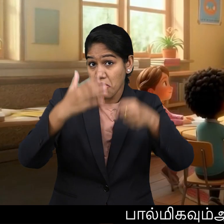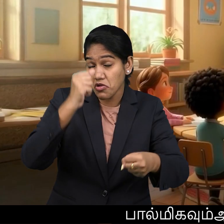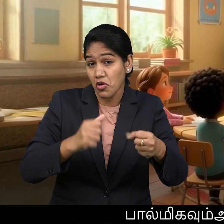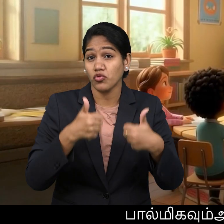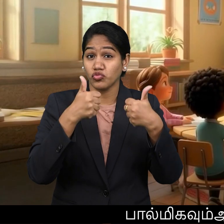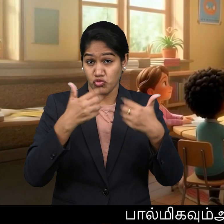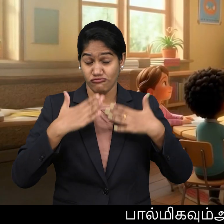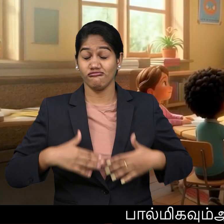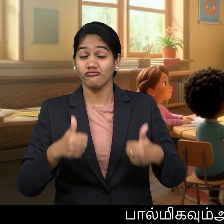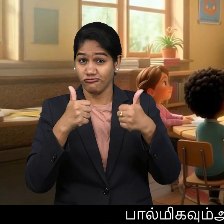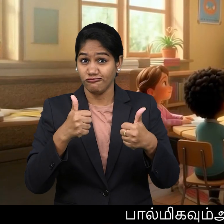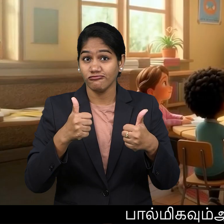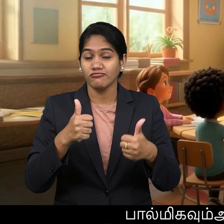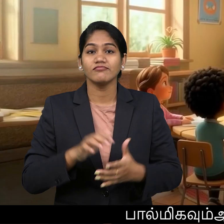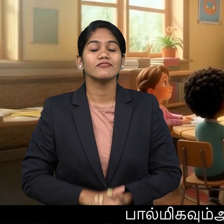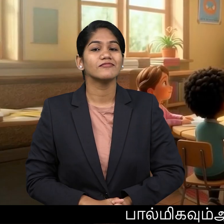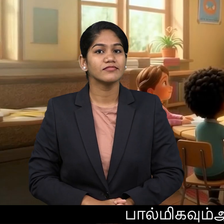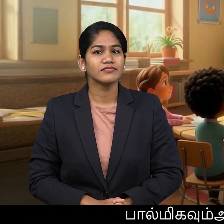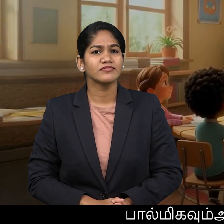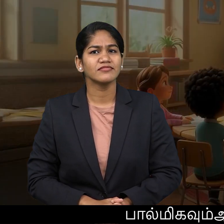பால் மிகவும் ஆரோக்கியமான பானம்.